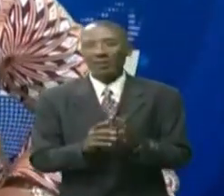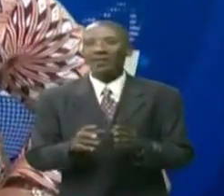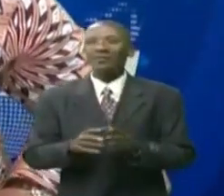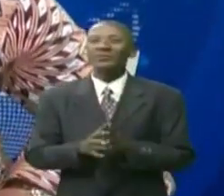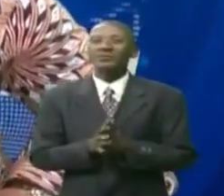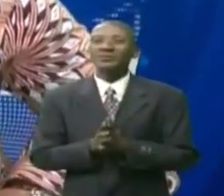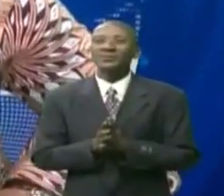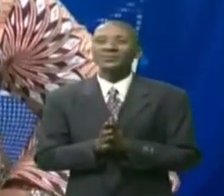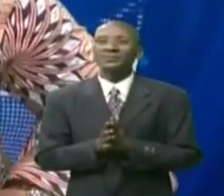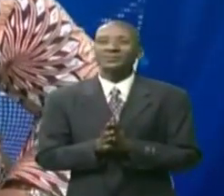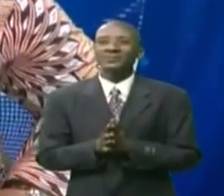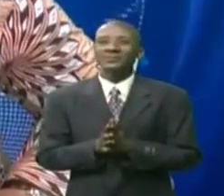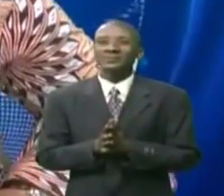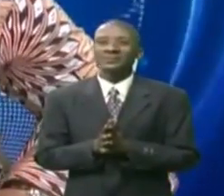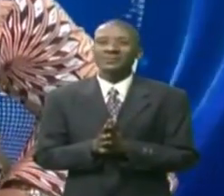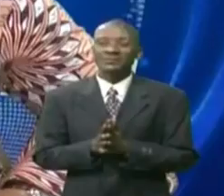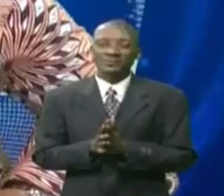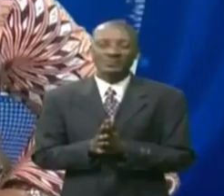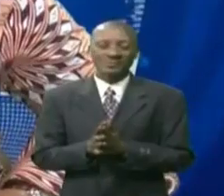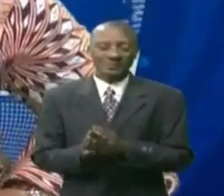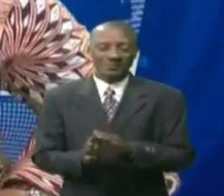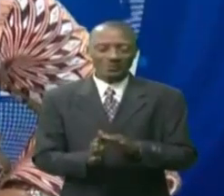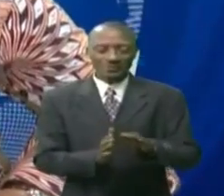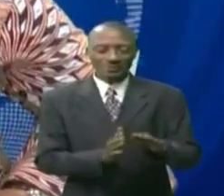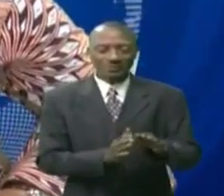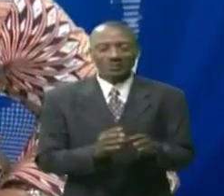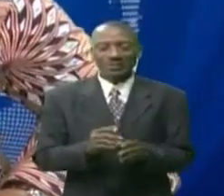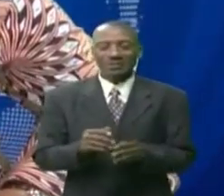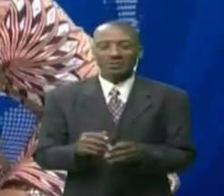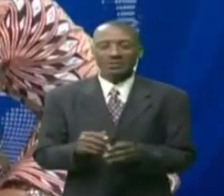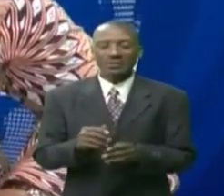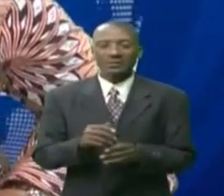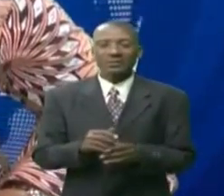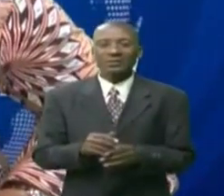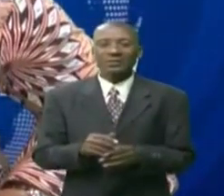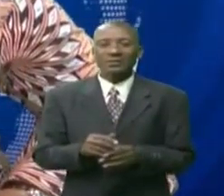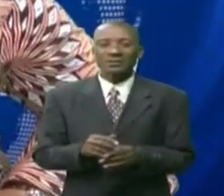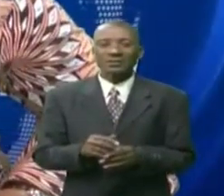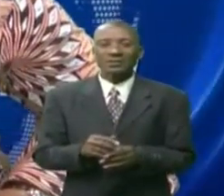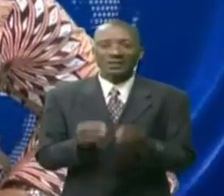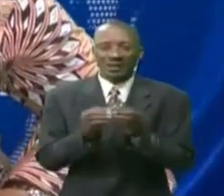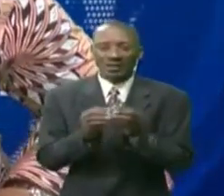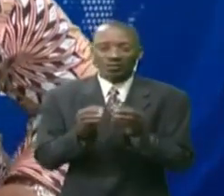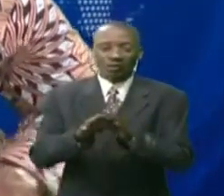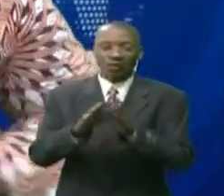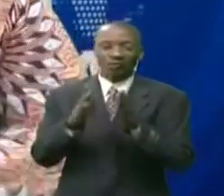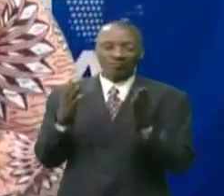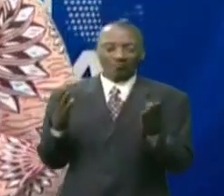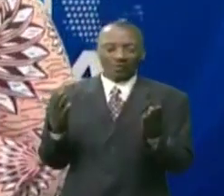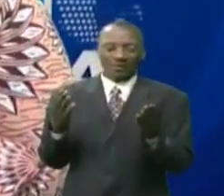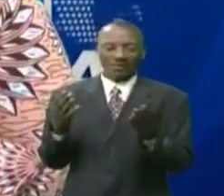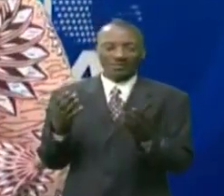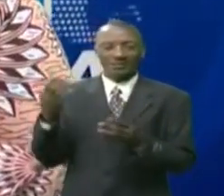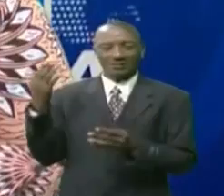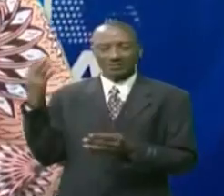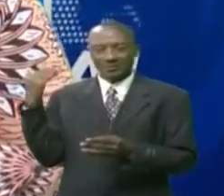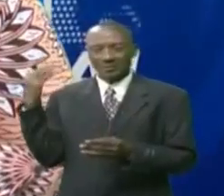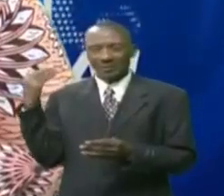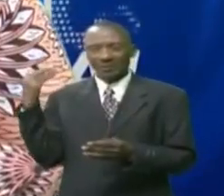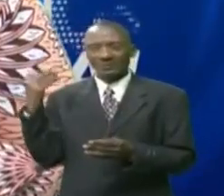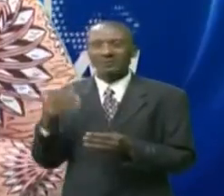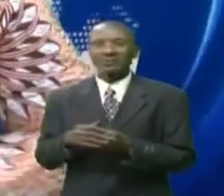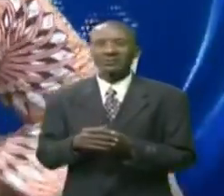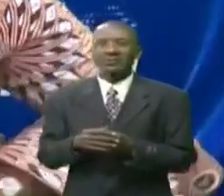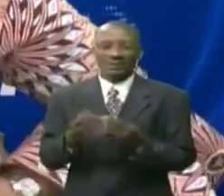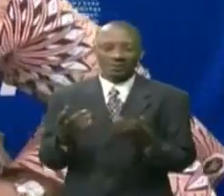Ekoufou. Il s'est ouvert à Kinshasa le premier forum national sur la nutrition au Congo, au fleuve Congo Hôtel. Le vice-premier